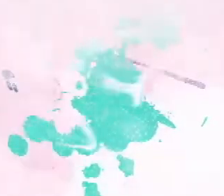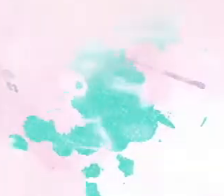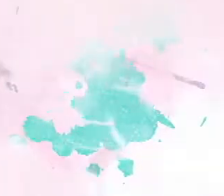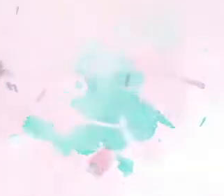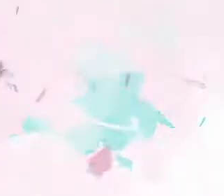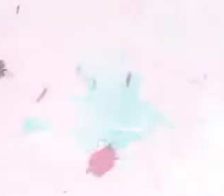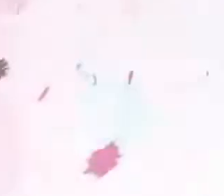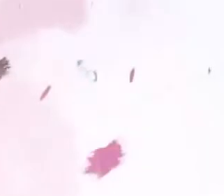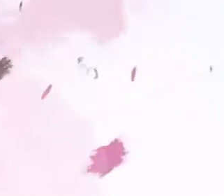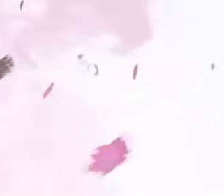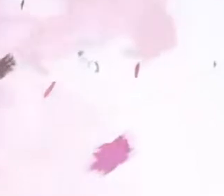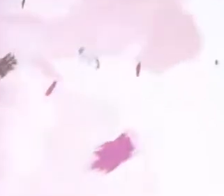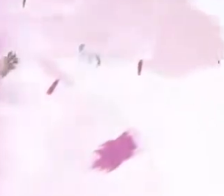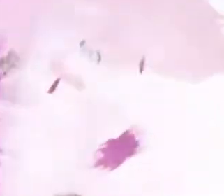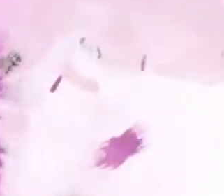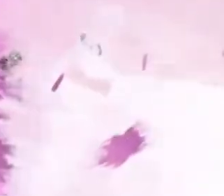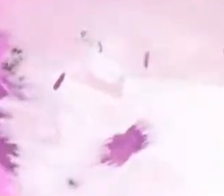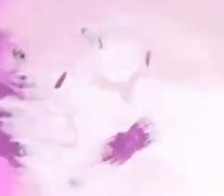Valley Kuala Kubu Baru.